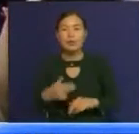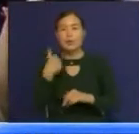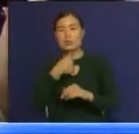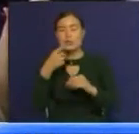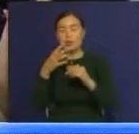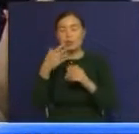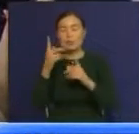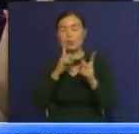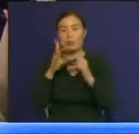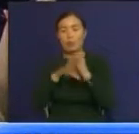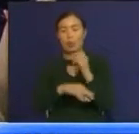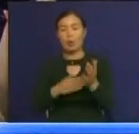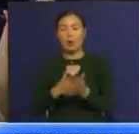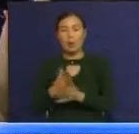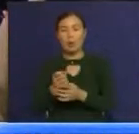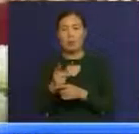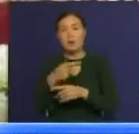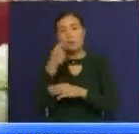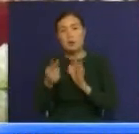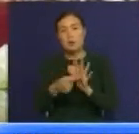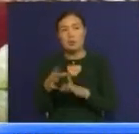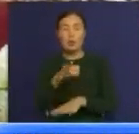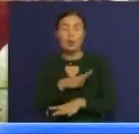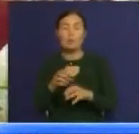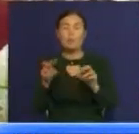соңында қатысушылар жолдау турасында бірнеше сұрақтар